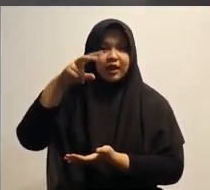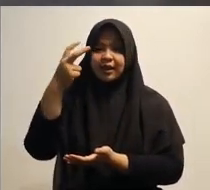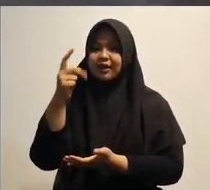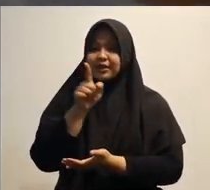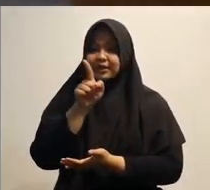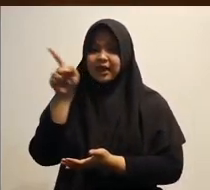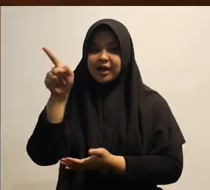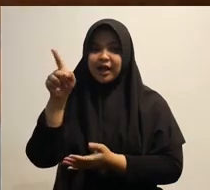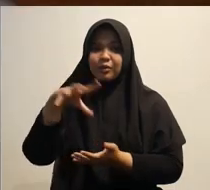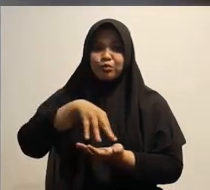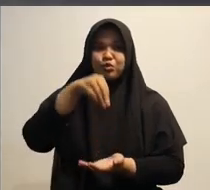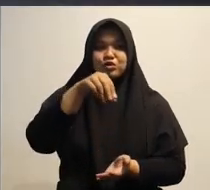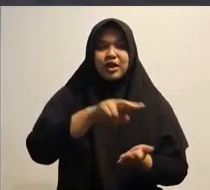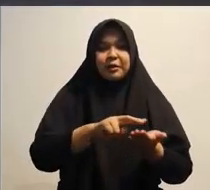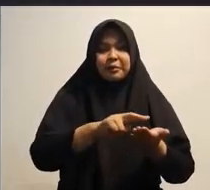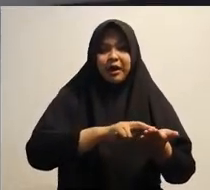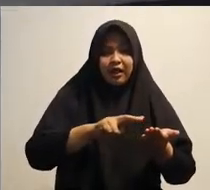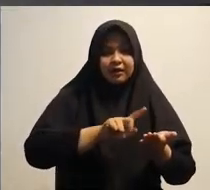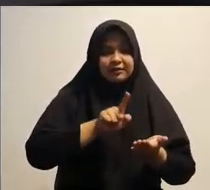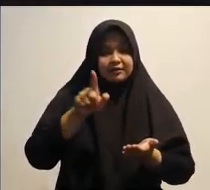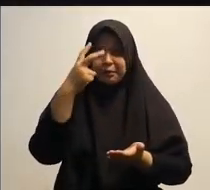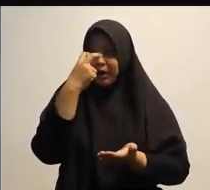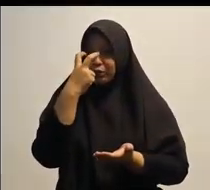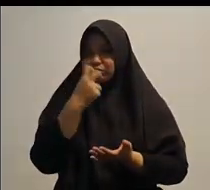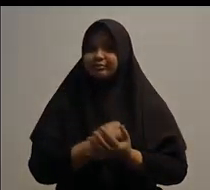memang pusat Braille.